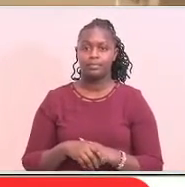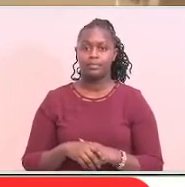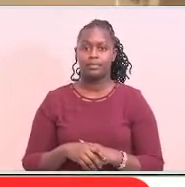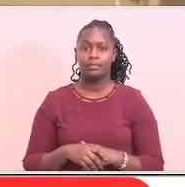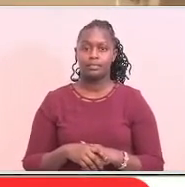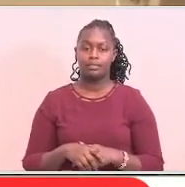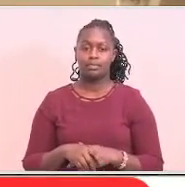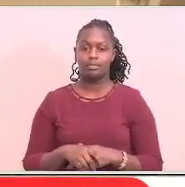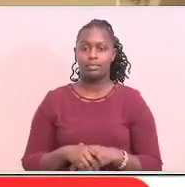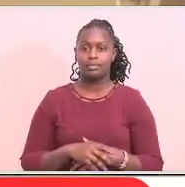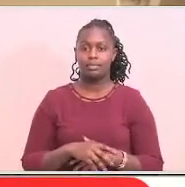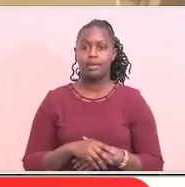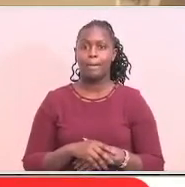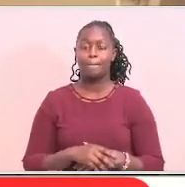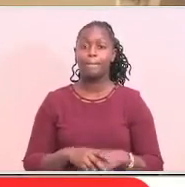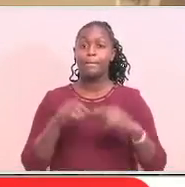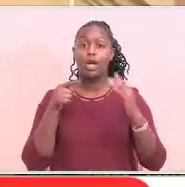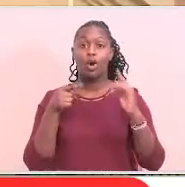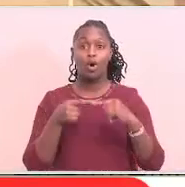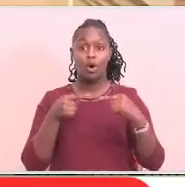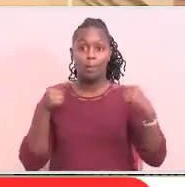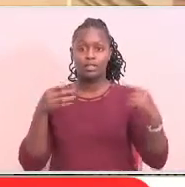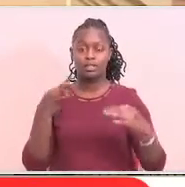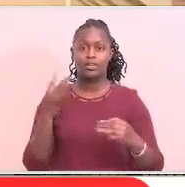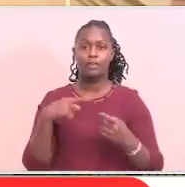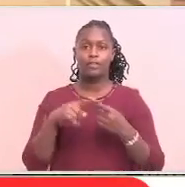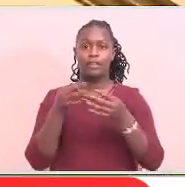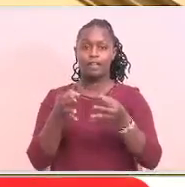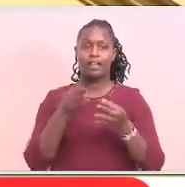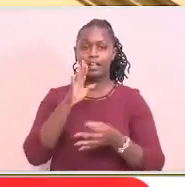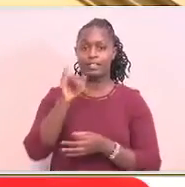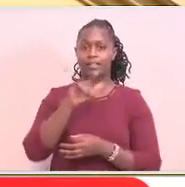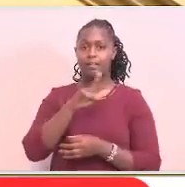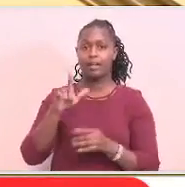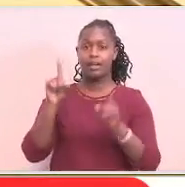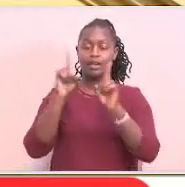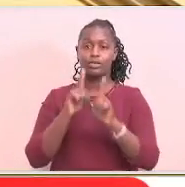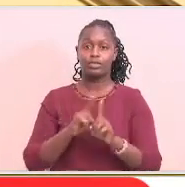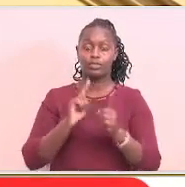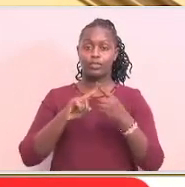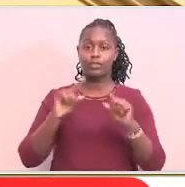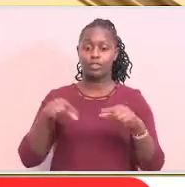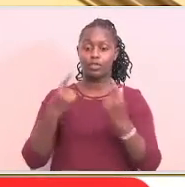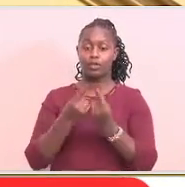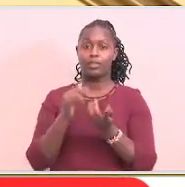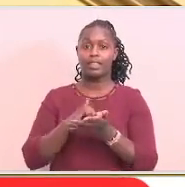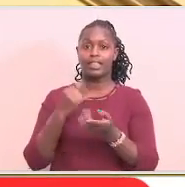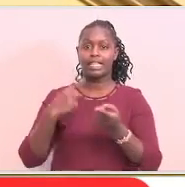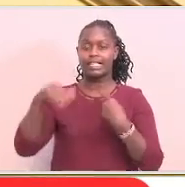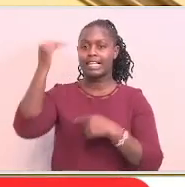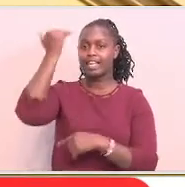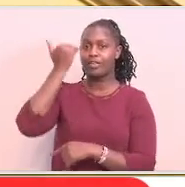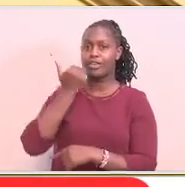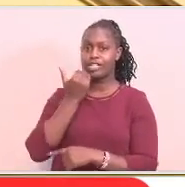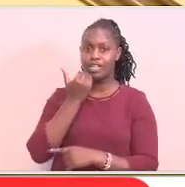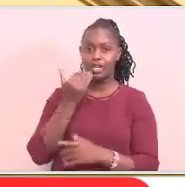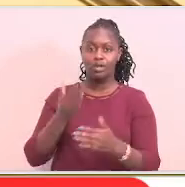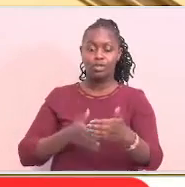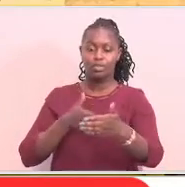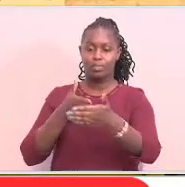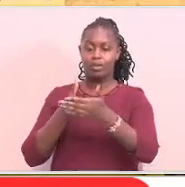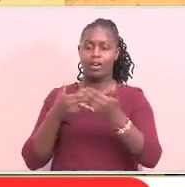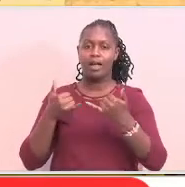Upinzani wa sheria ya fedha unazidi kukolea, huku msururu wa makundi yanayofika mahakamani ili kupinga utekelezaji